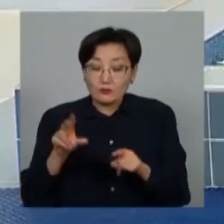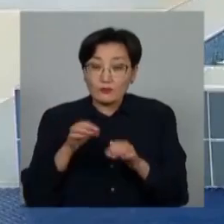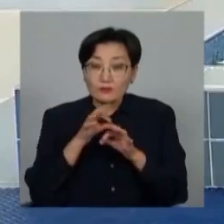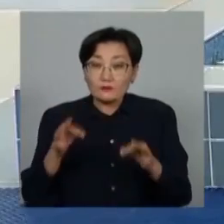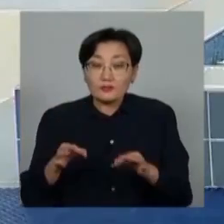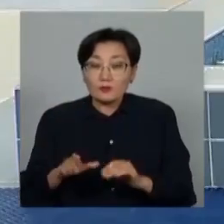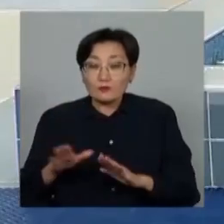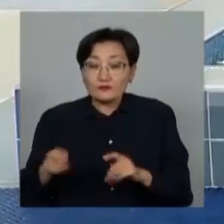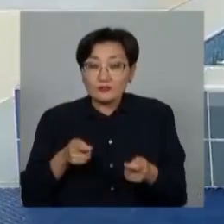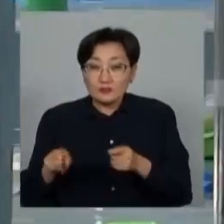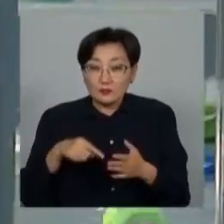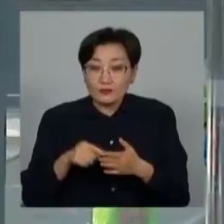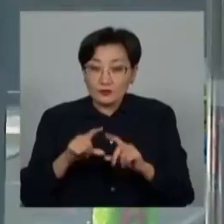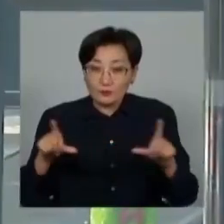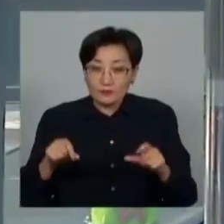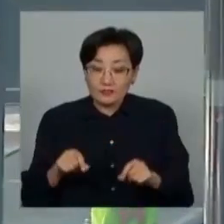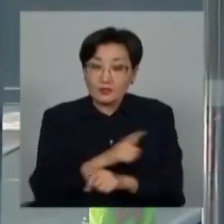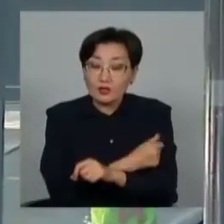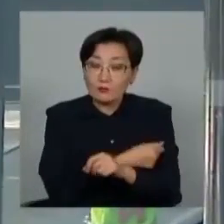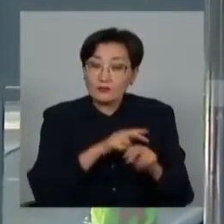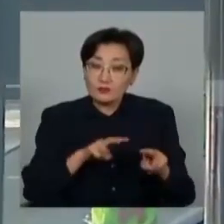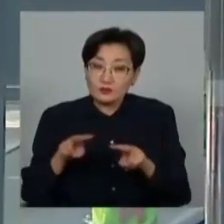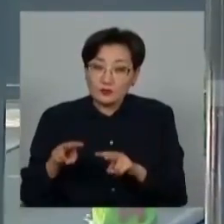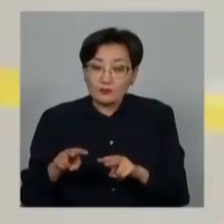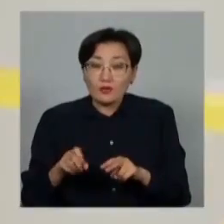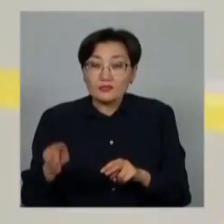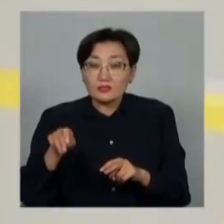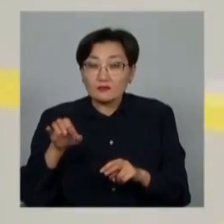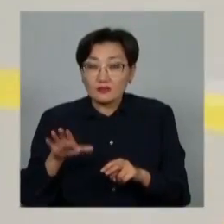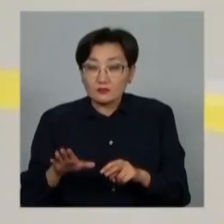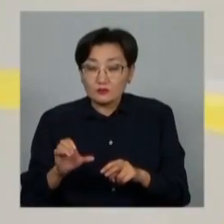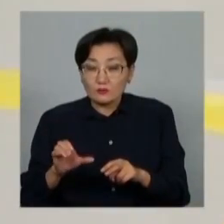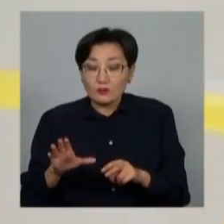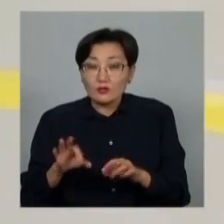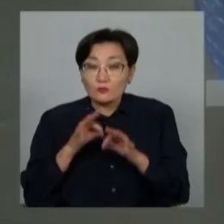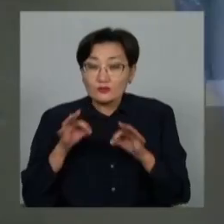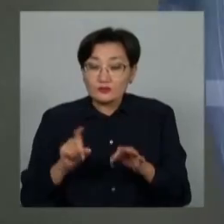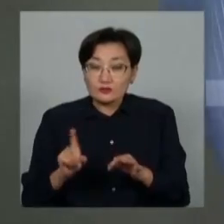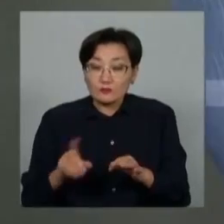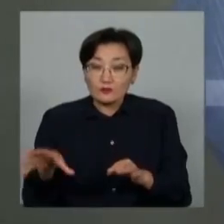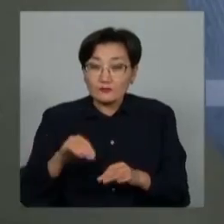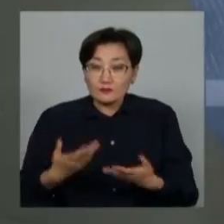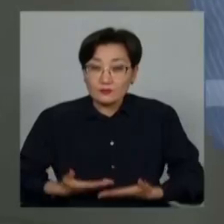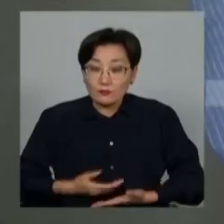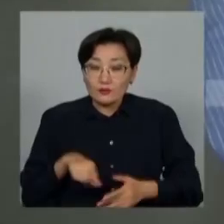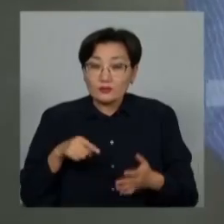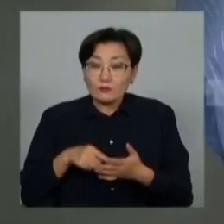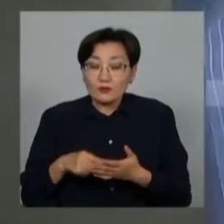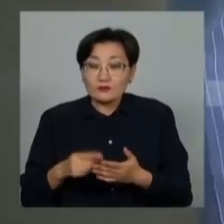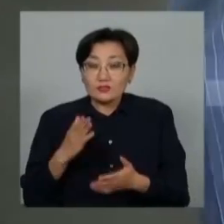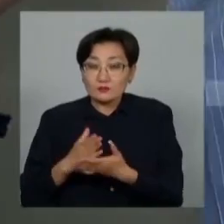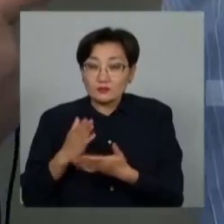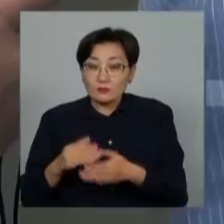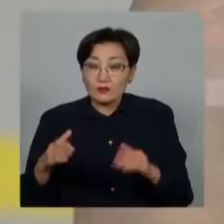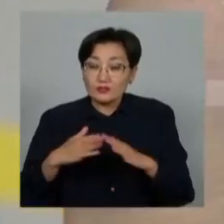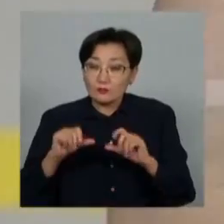зам руководителя городского департамента санэпид контроля садвакасов buy габулов он отметил и что не все жители города находящиеся на